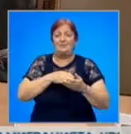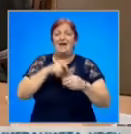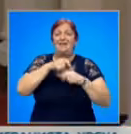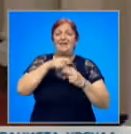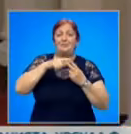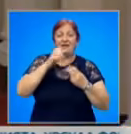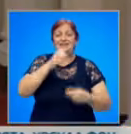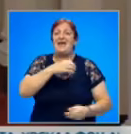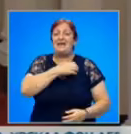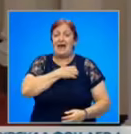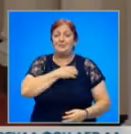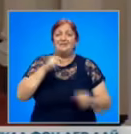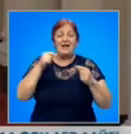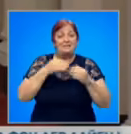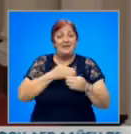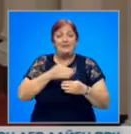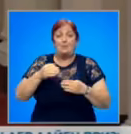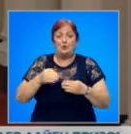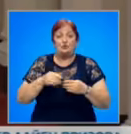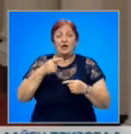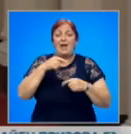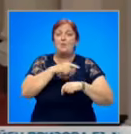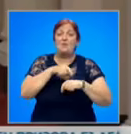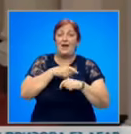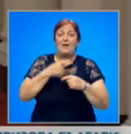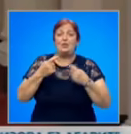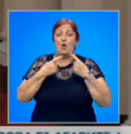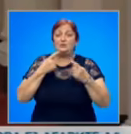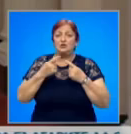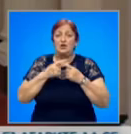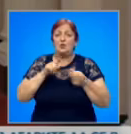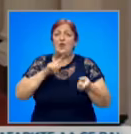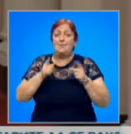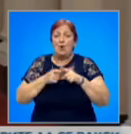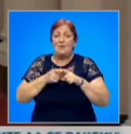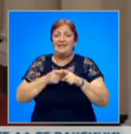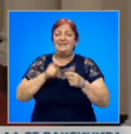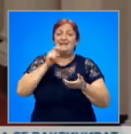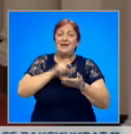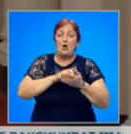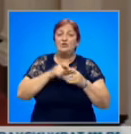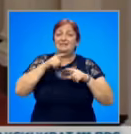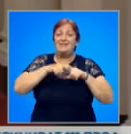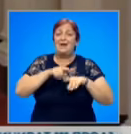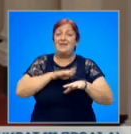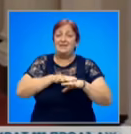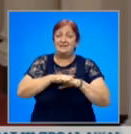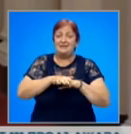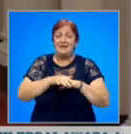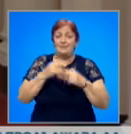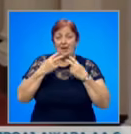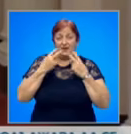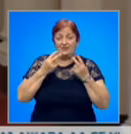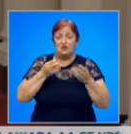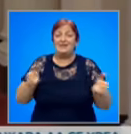и ГЕРБ. Скандалите продължиха и по време на обсъждането на промените в Закона за съдебната система,